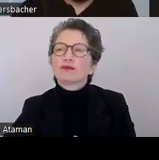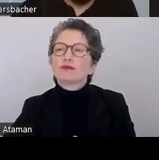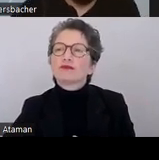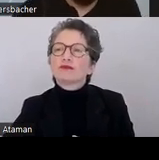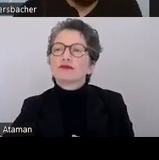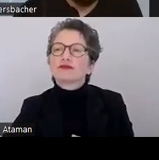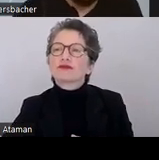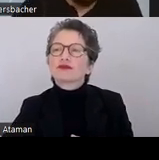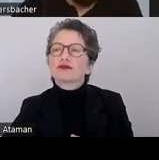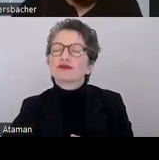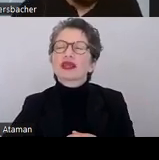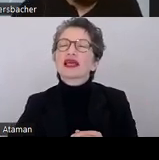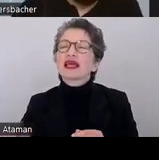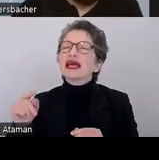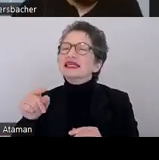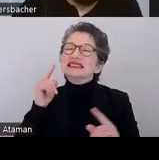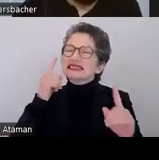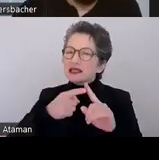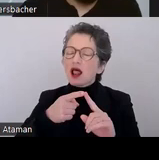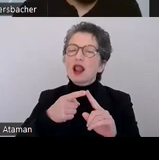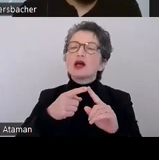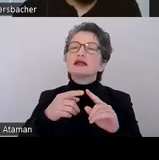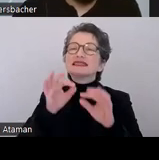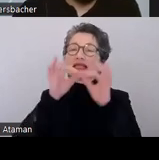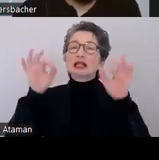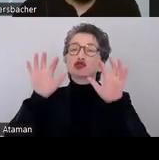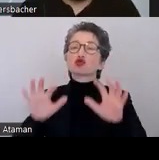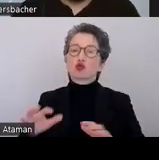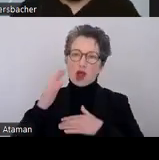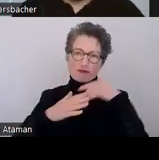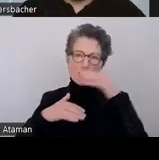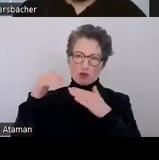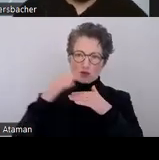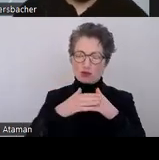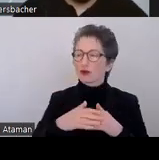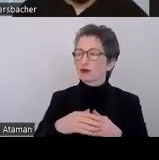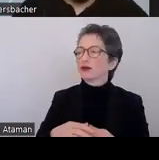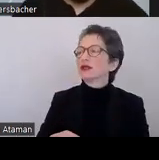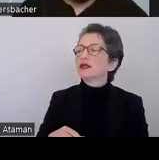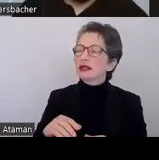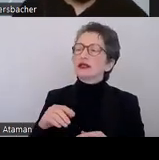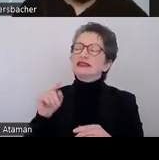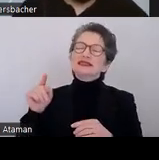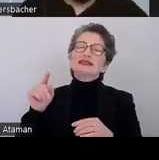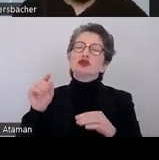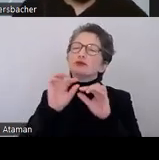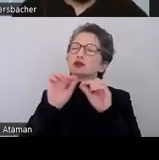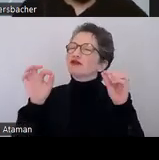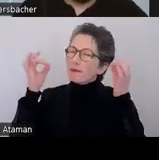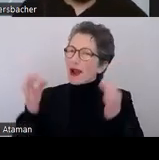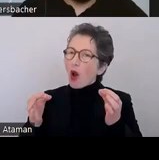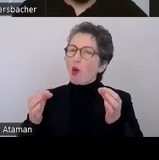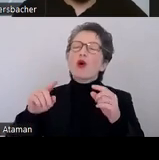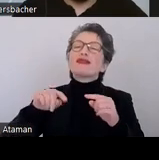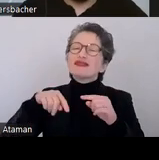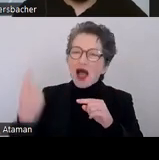wirklich aufzubauen. Wir haben es auch hier nochmal, also blinde Nutzende sind auf Überschriften angewiesen, um sich die Struktur der Seite vorzustellen